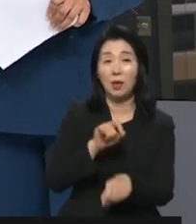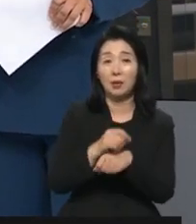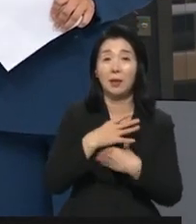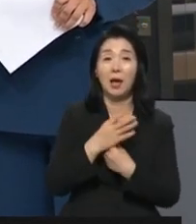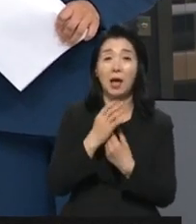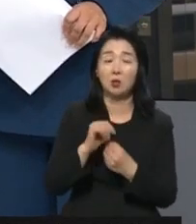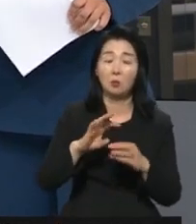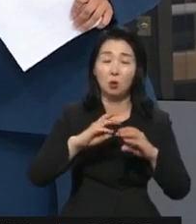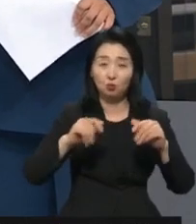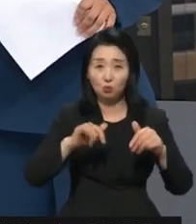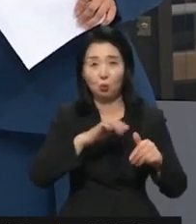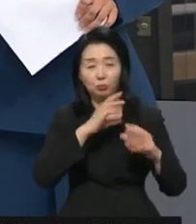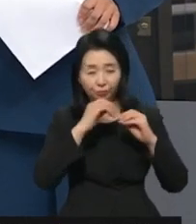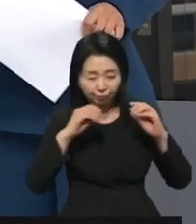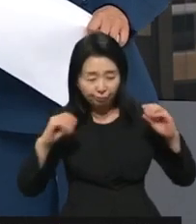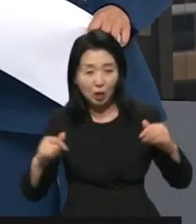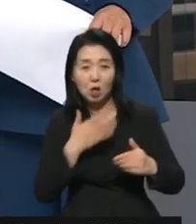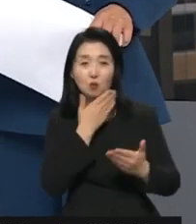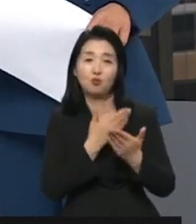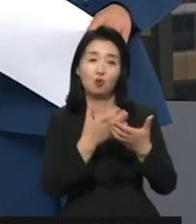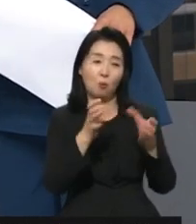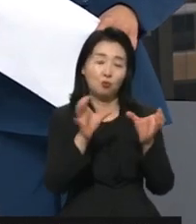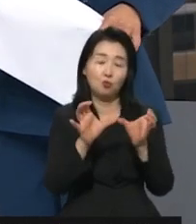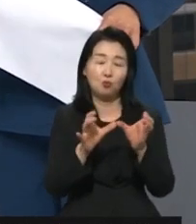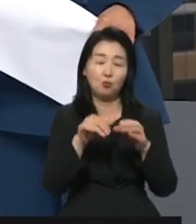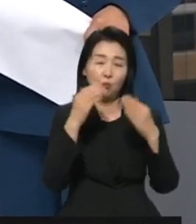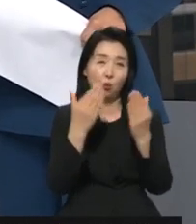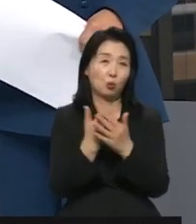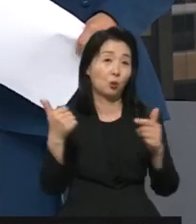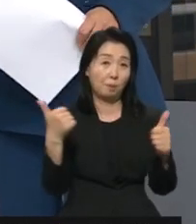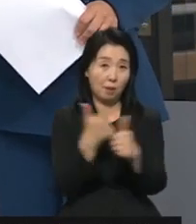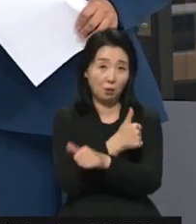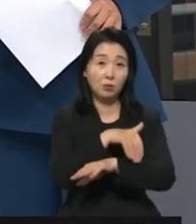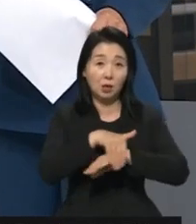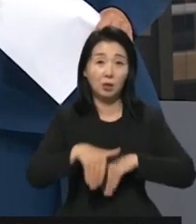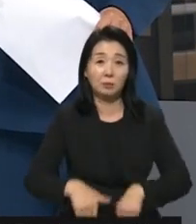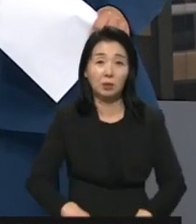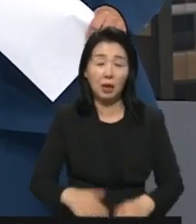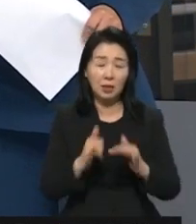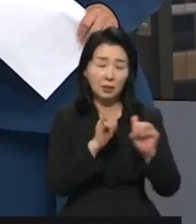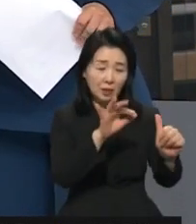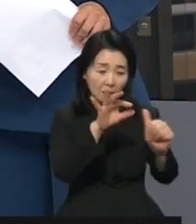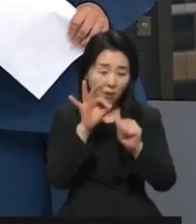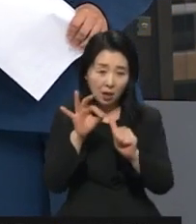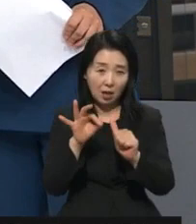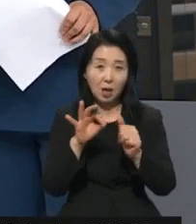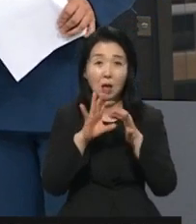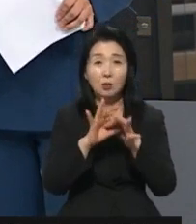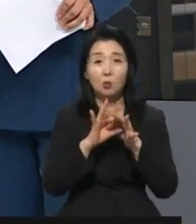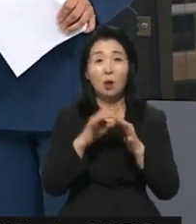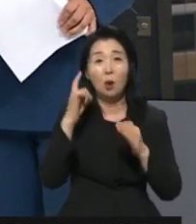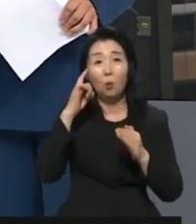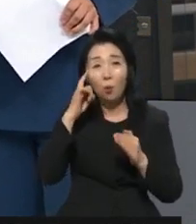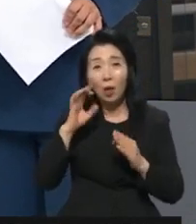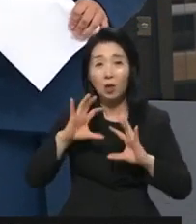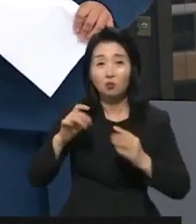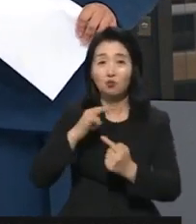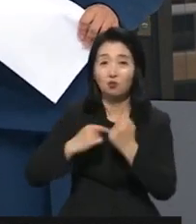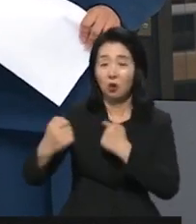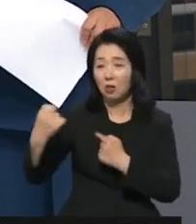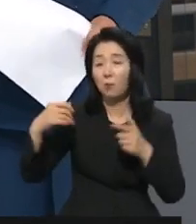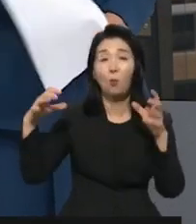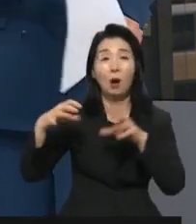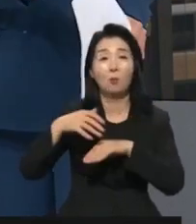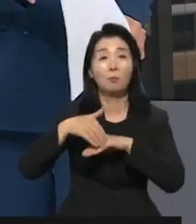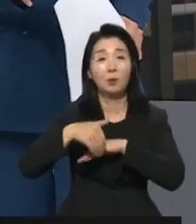국토부 등등등 주요 부처가 모두 포함이 되어 있습니다. 인적 쇄신을 통한 국정 동력을 확보하겠다라는